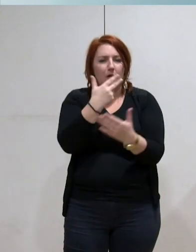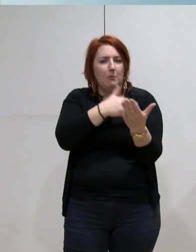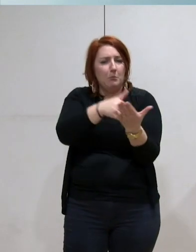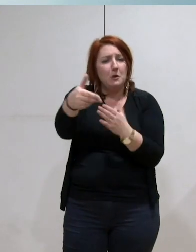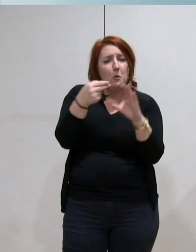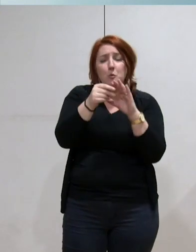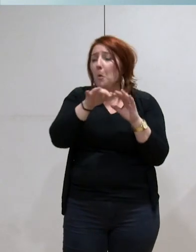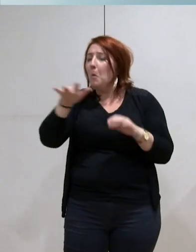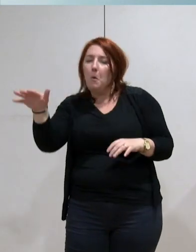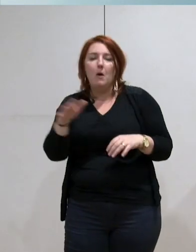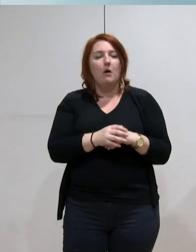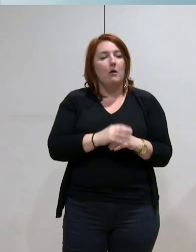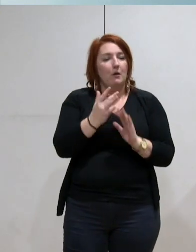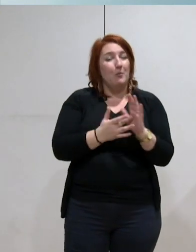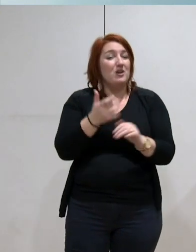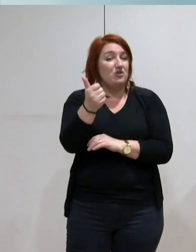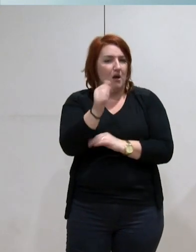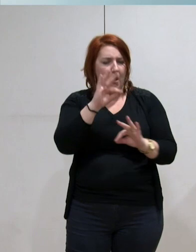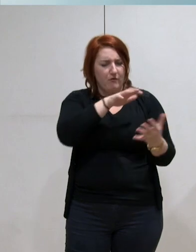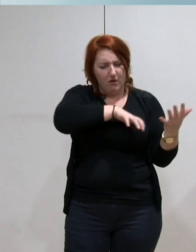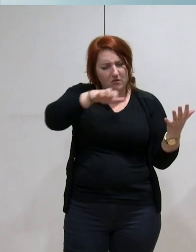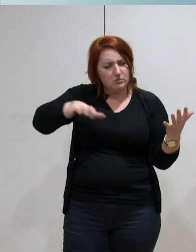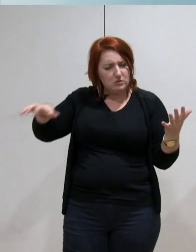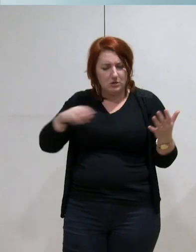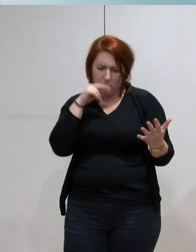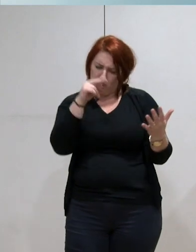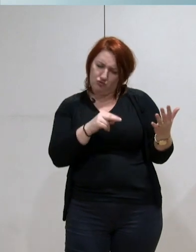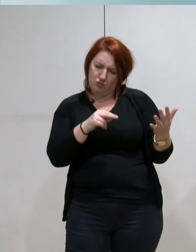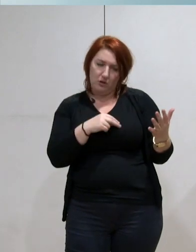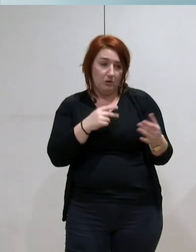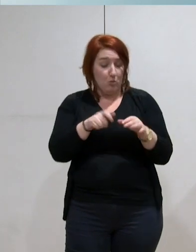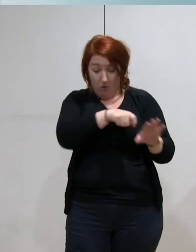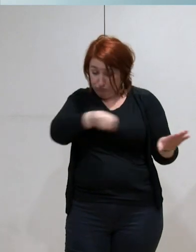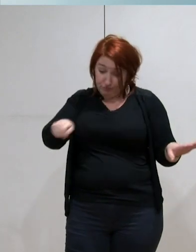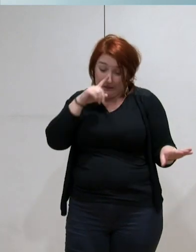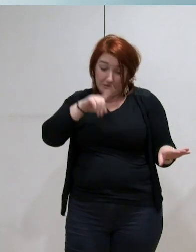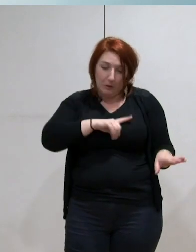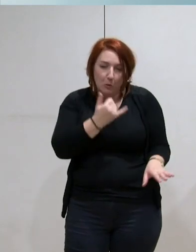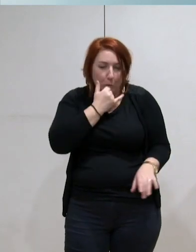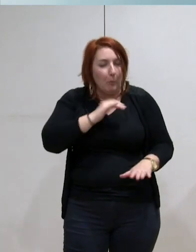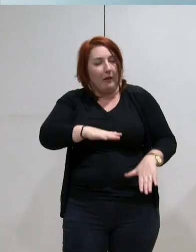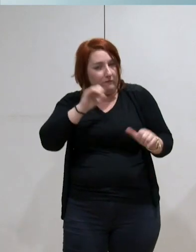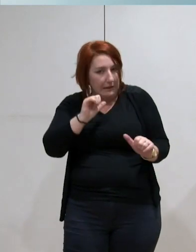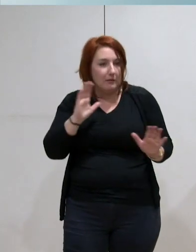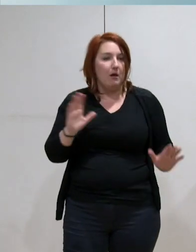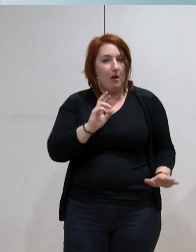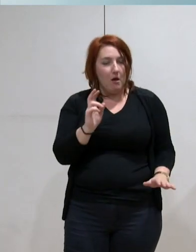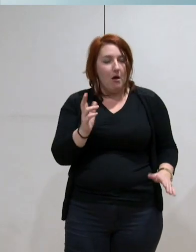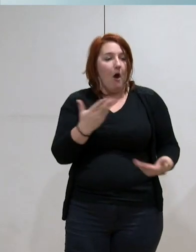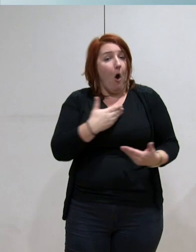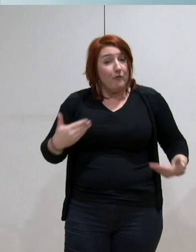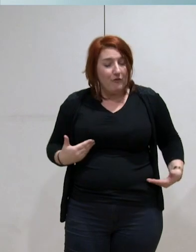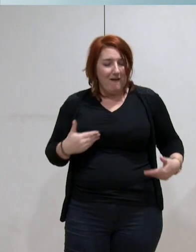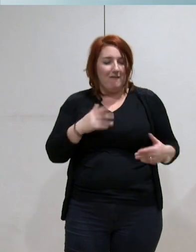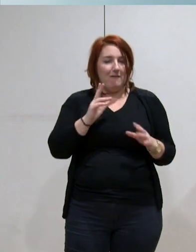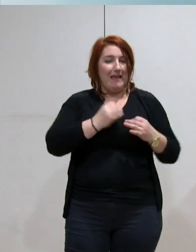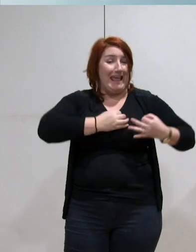et page 1 des exposés on lit j'ai surligné pour ne pas me tromper enfin ces excédents peuvent être